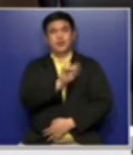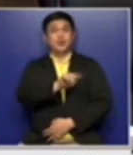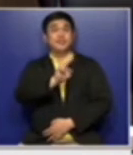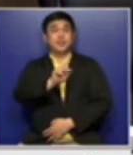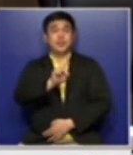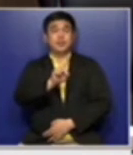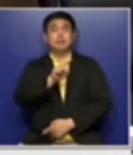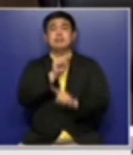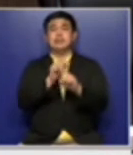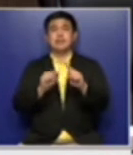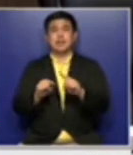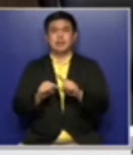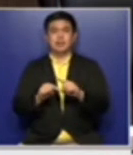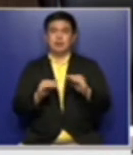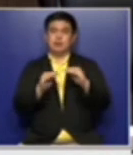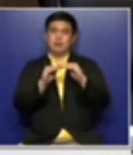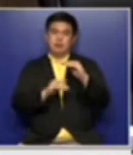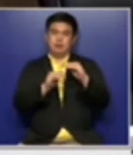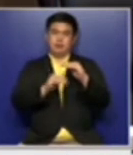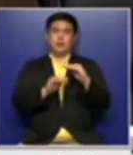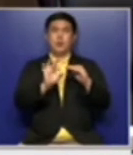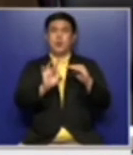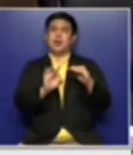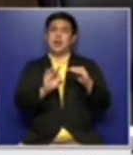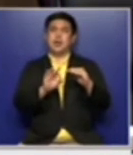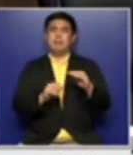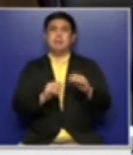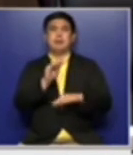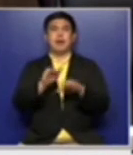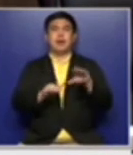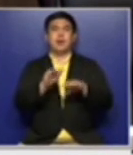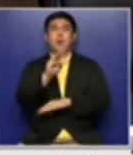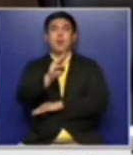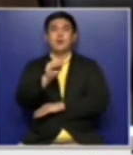41.1% ต่ำกว่ากรอบวินัยทางด้านการคลัง